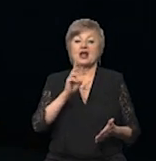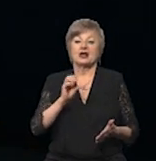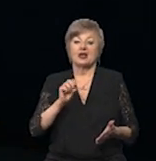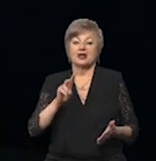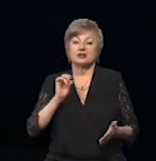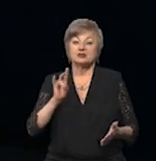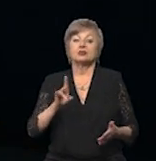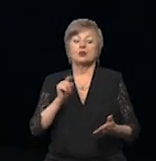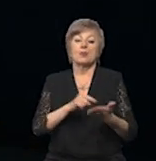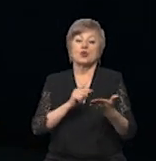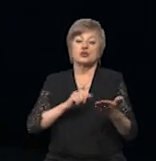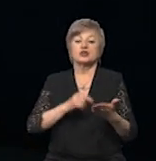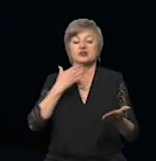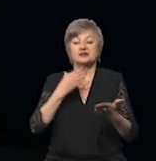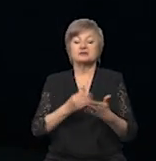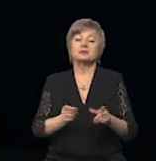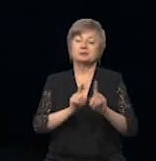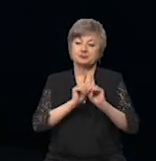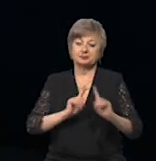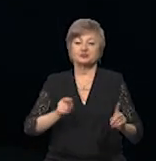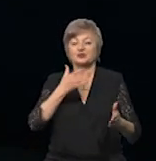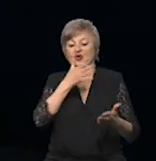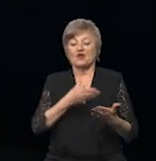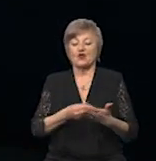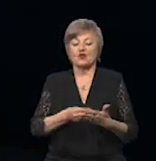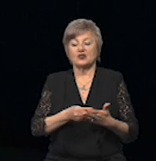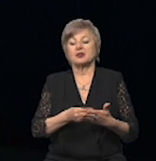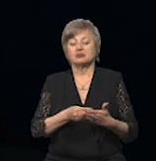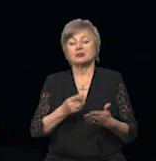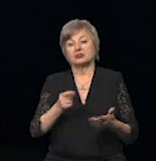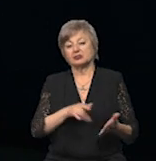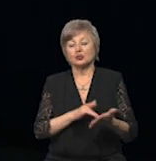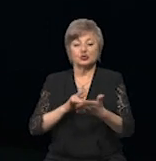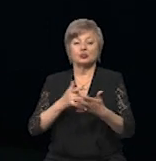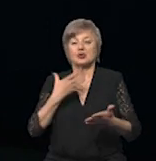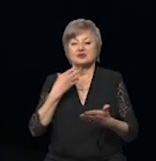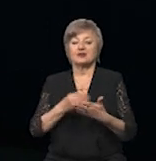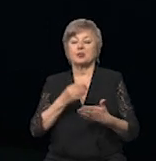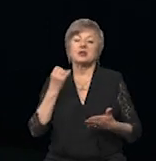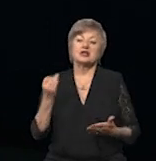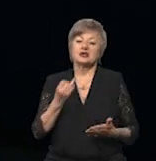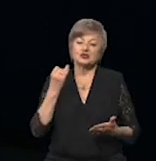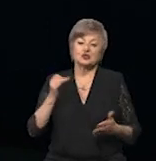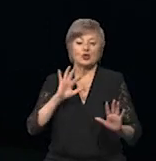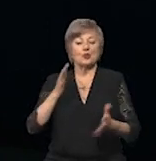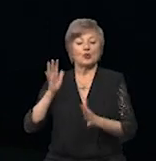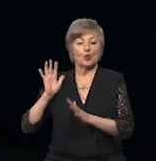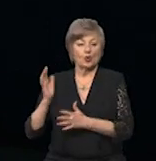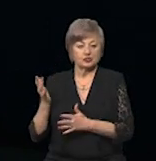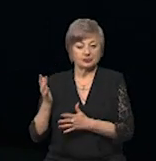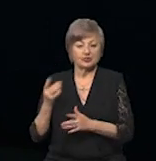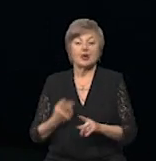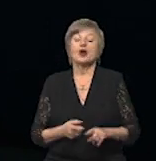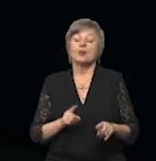який поділиться своїми неймовірними, а під час і моторошними історіями про пошуки пригод і артефактів.